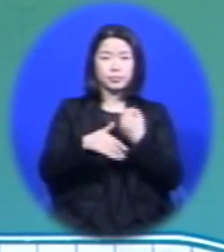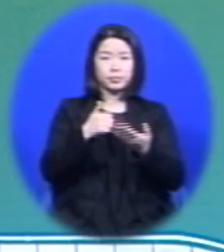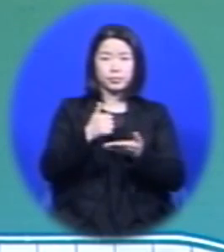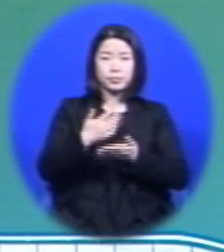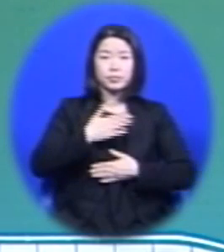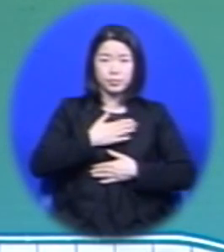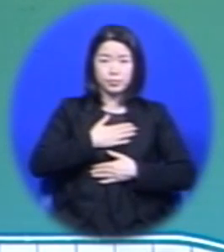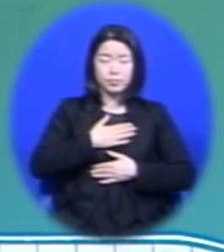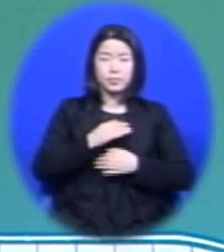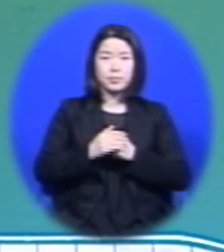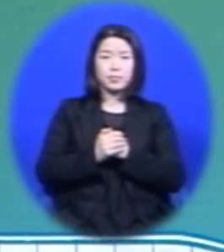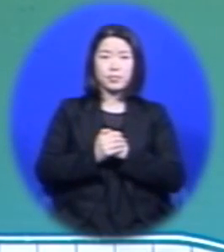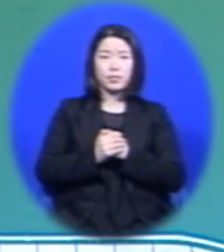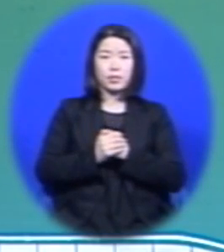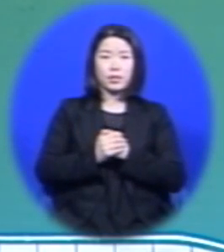제게